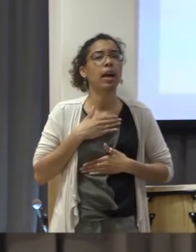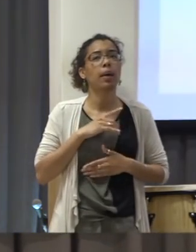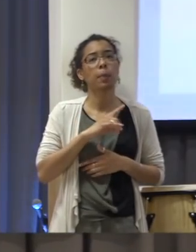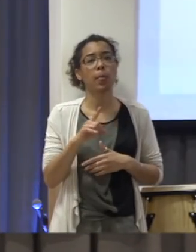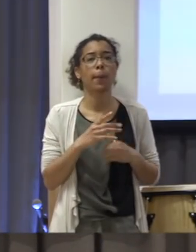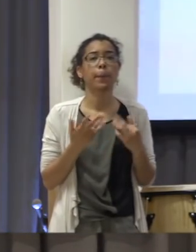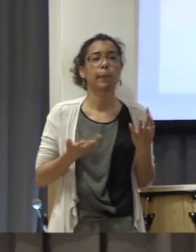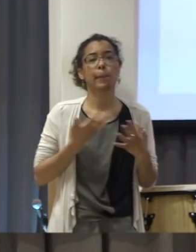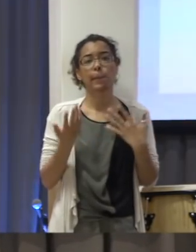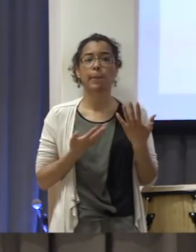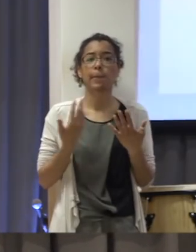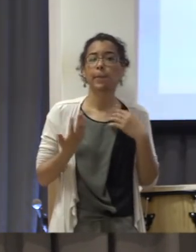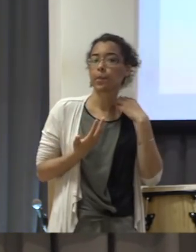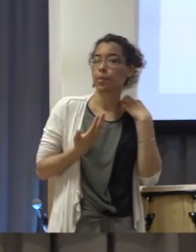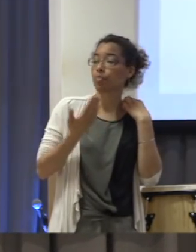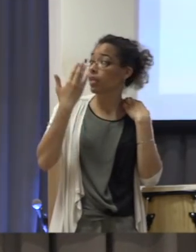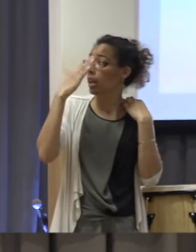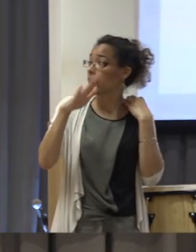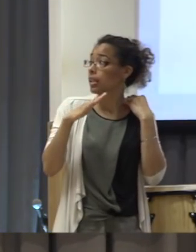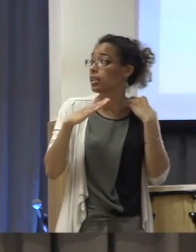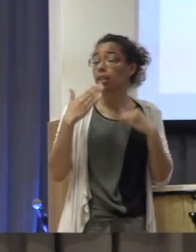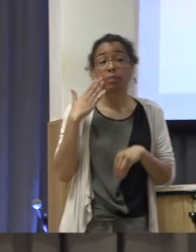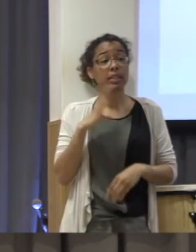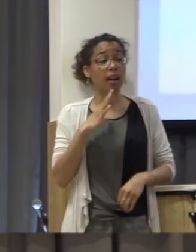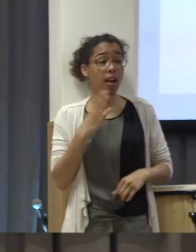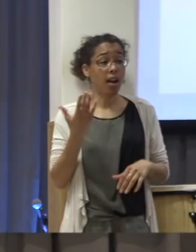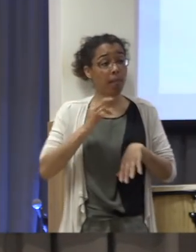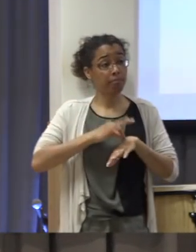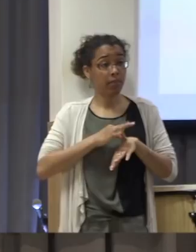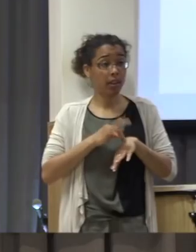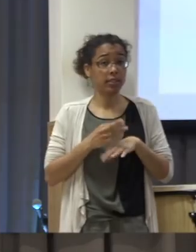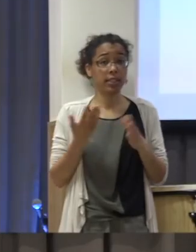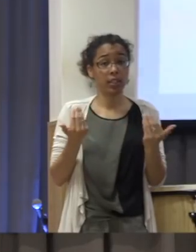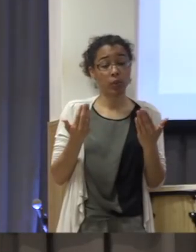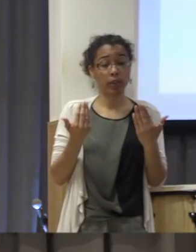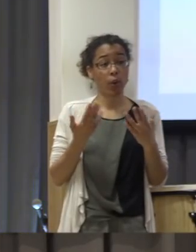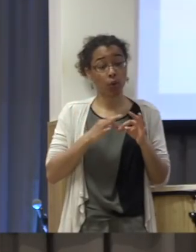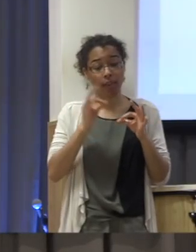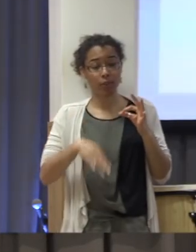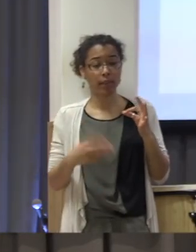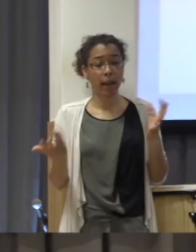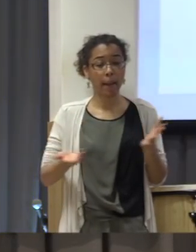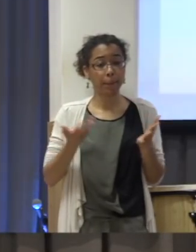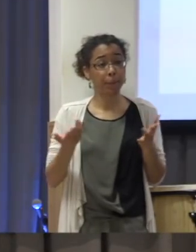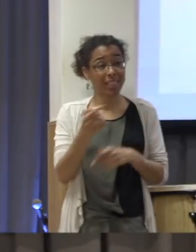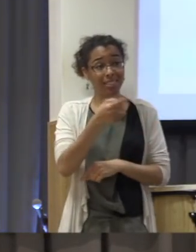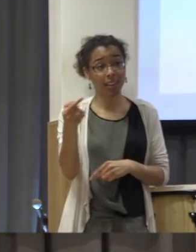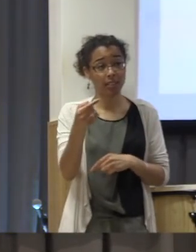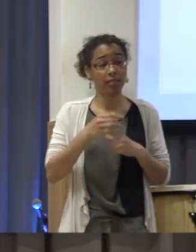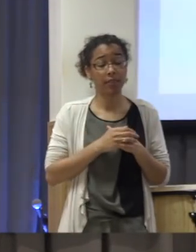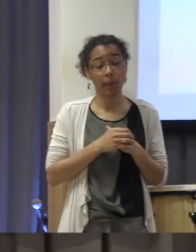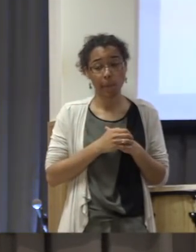dis encore, tu sais, si tu t'attends à une maladie et que tu attends que le résultat soit négatif, mais